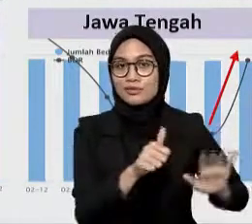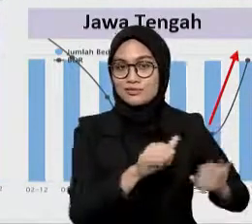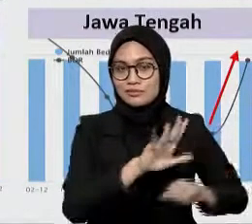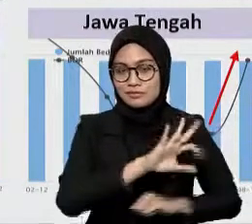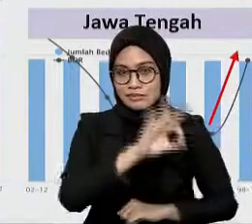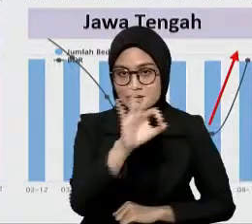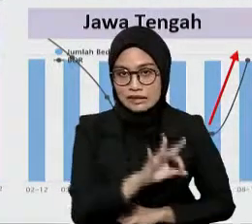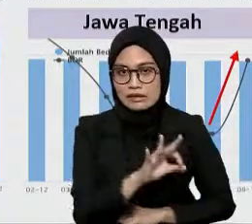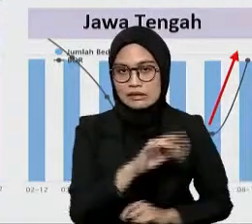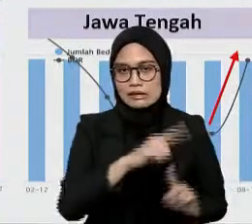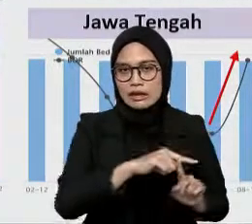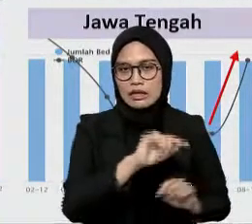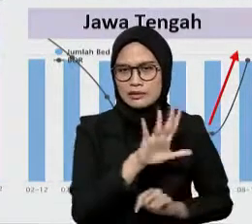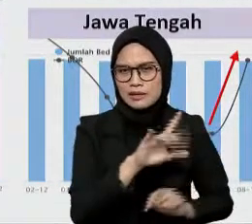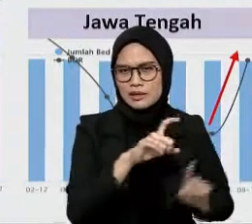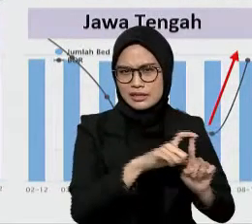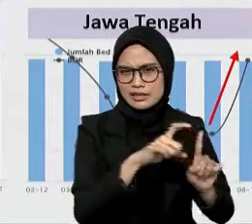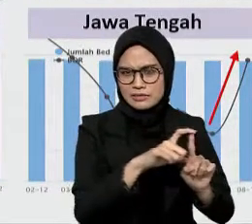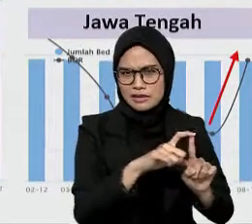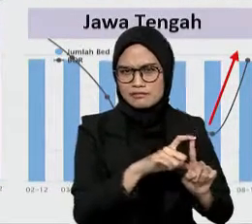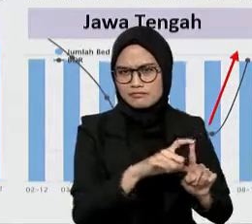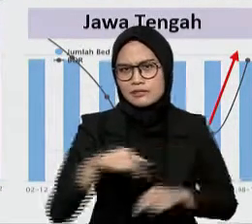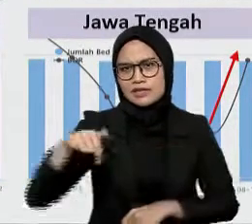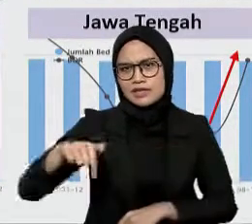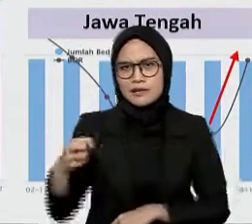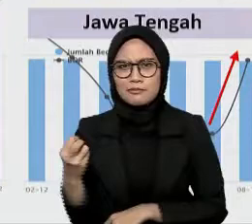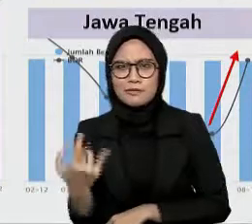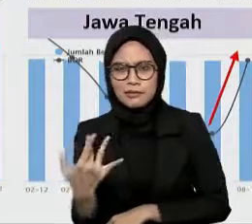10,65% pada tanggal 5 Desember menjadi